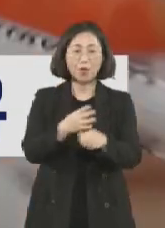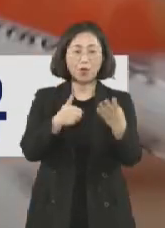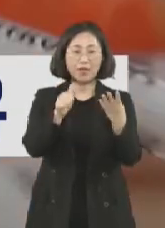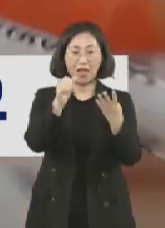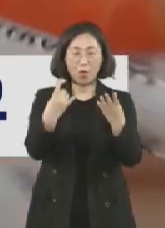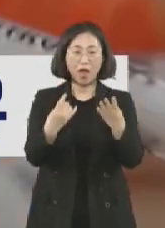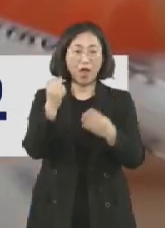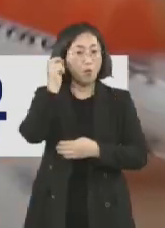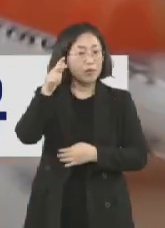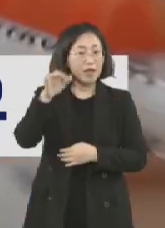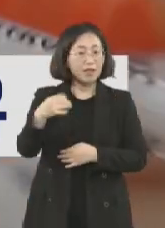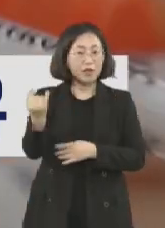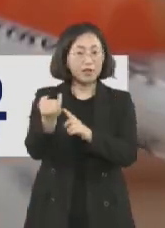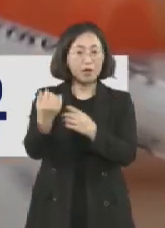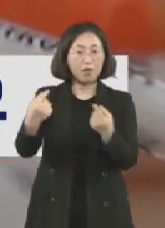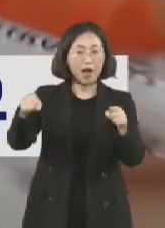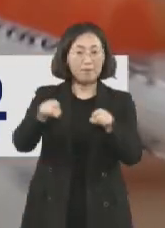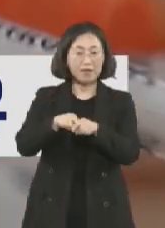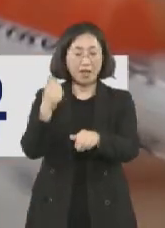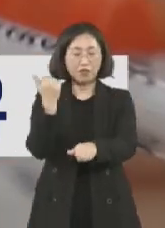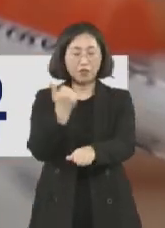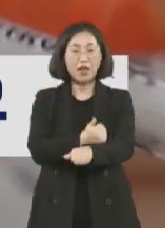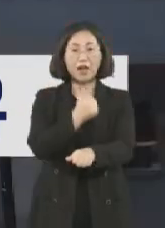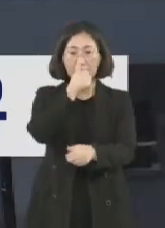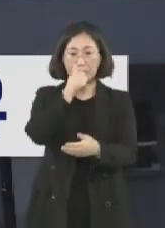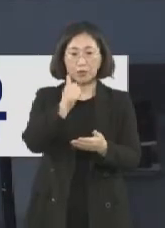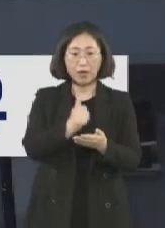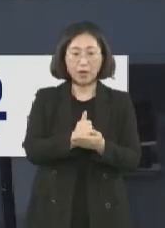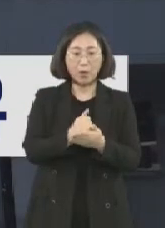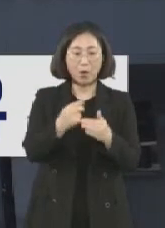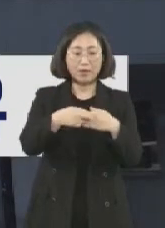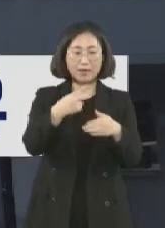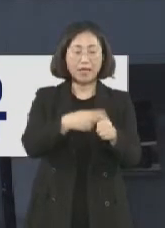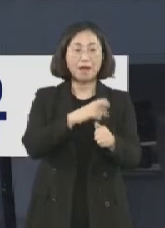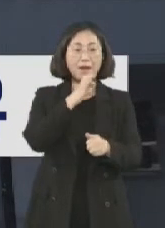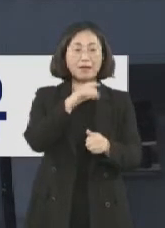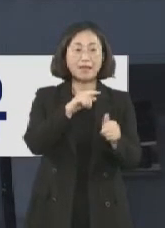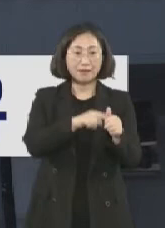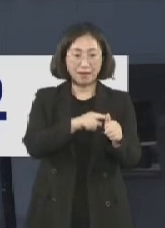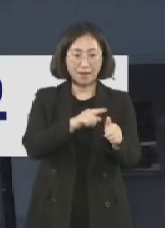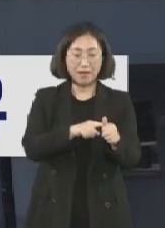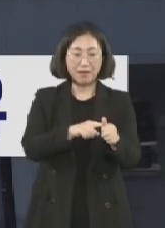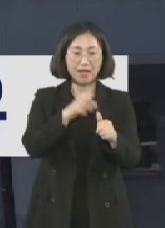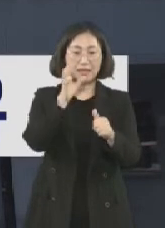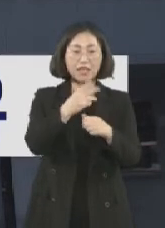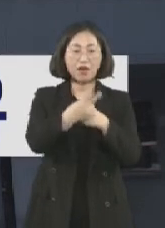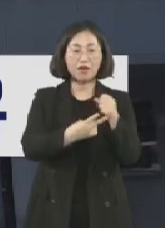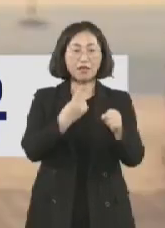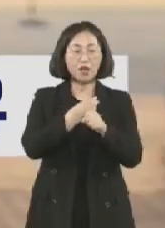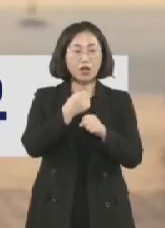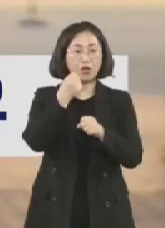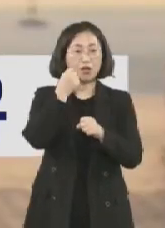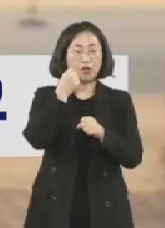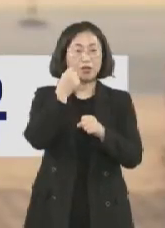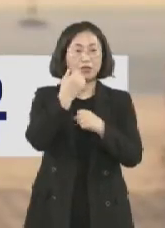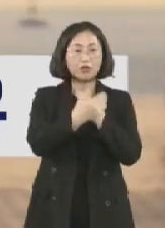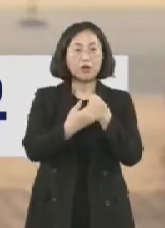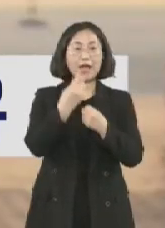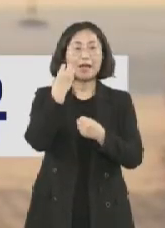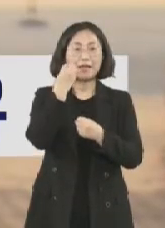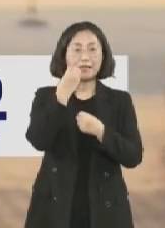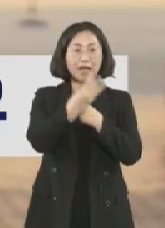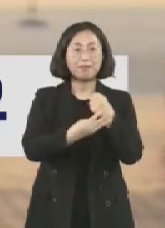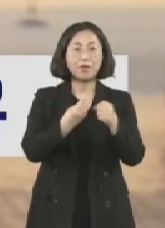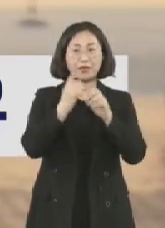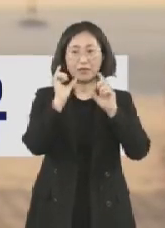모텔에서 다른 여성과 함께 투약한 혐의로 의사인 40 4 a 씨에 대해 징역 2년에 집행유예 3년을 선고했습니다